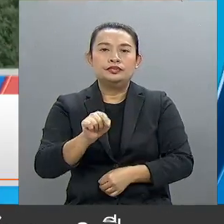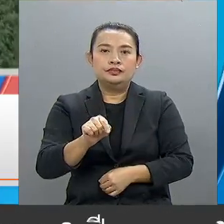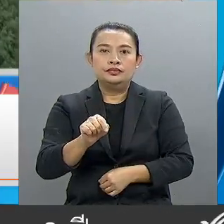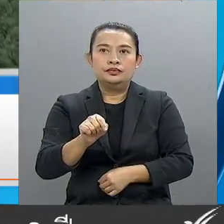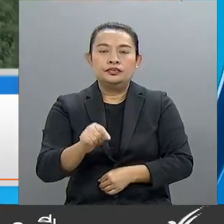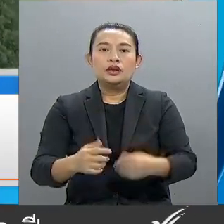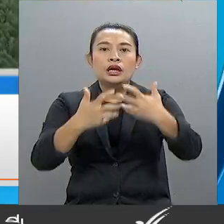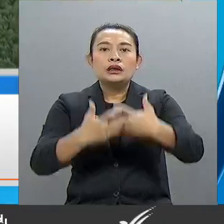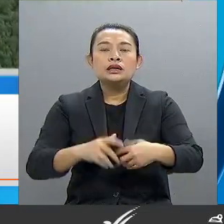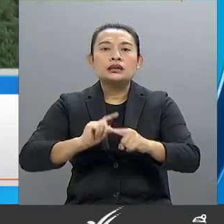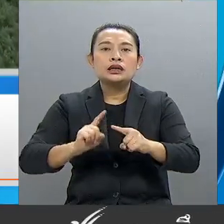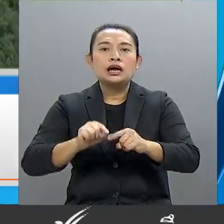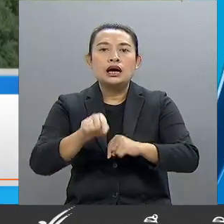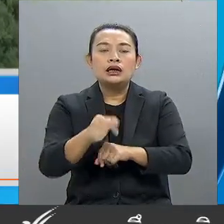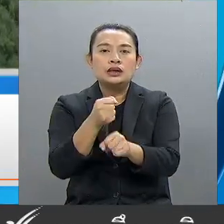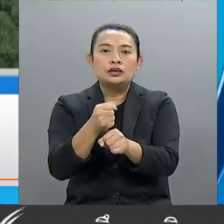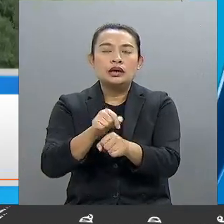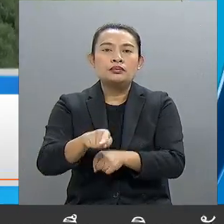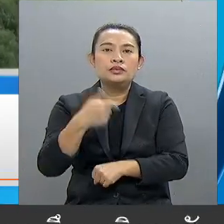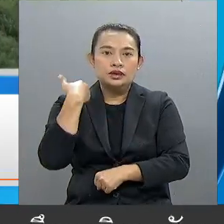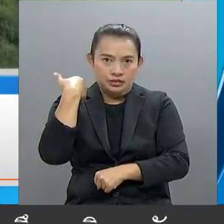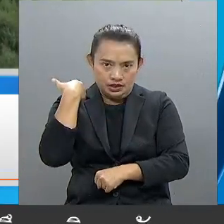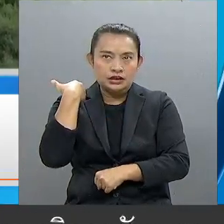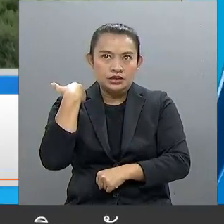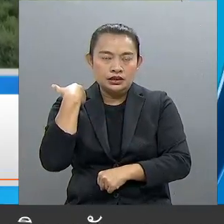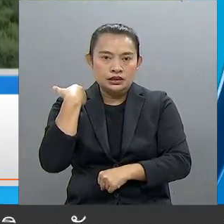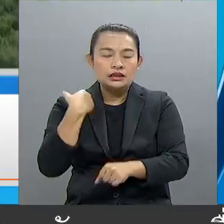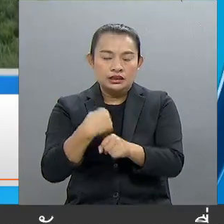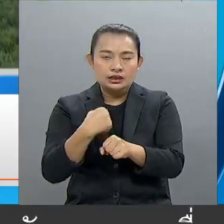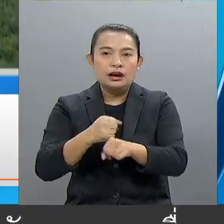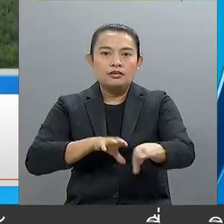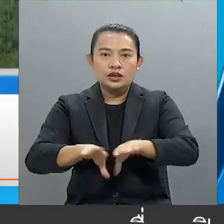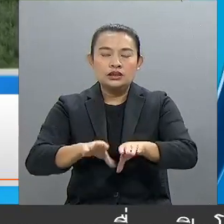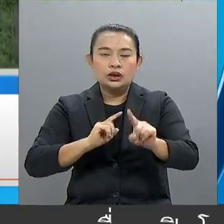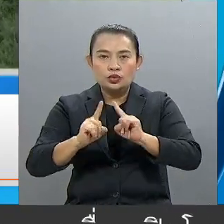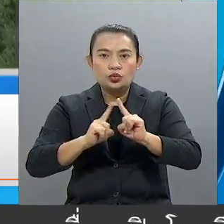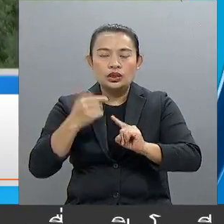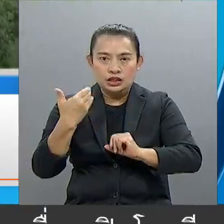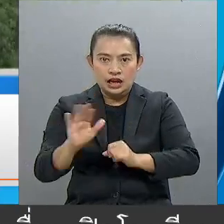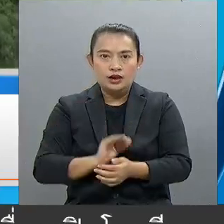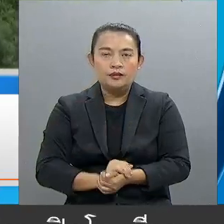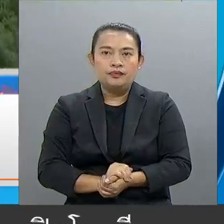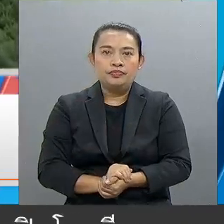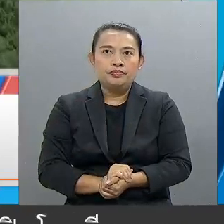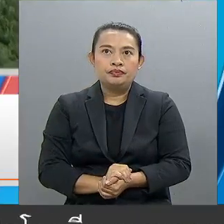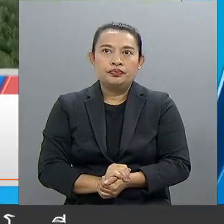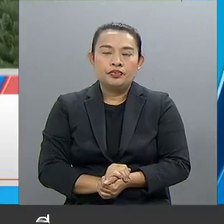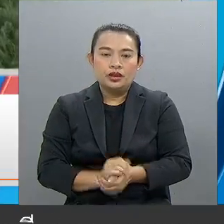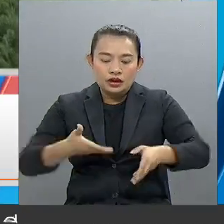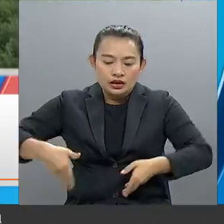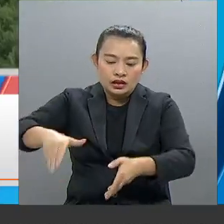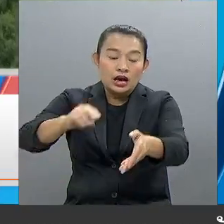ครื่องจักรบางส่วนที่เรามีเนี่ยนะเข้าไปดำเนินการให้แล้วนะแต่ผมเรียนนี้นะครับว่าแม่น้ำมะขามเนี่ยยาวม